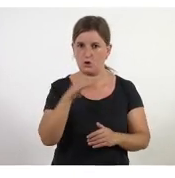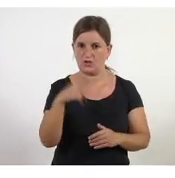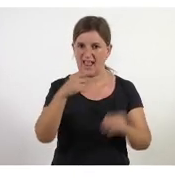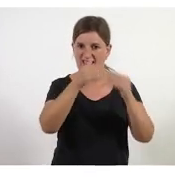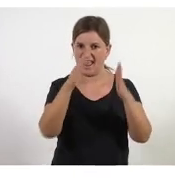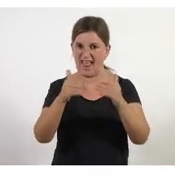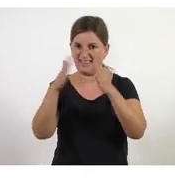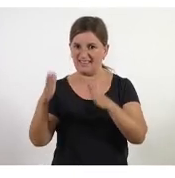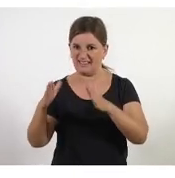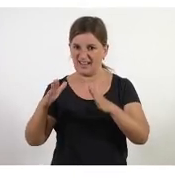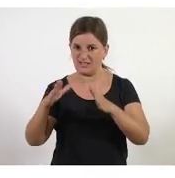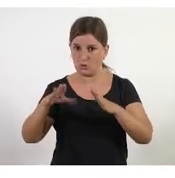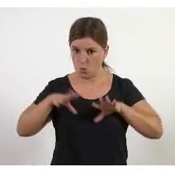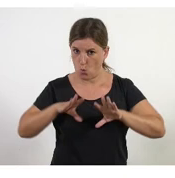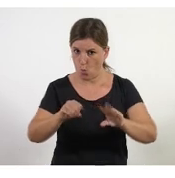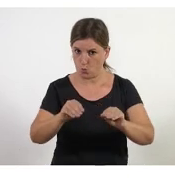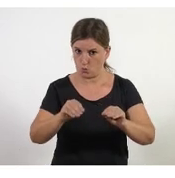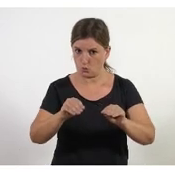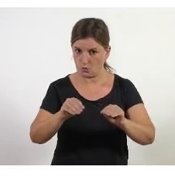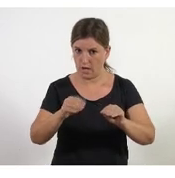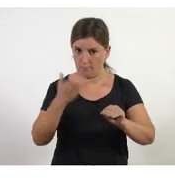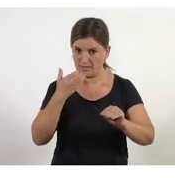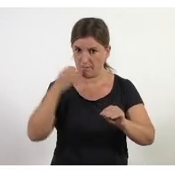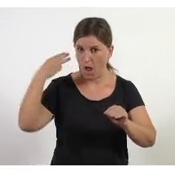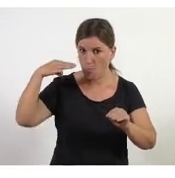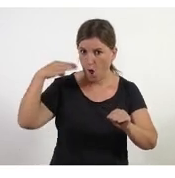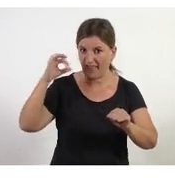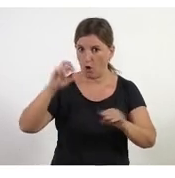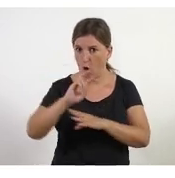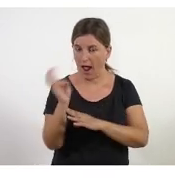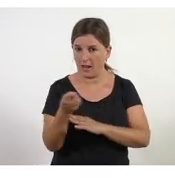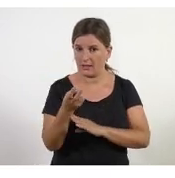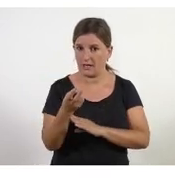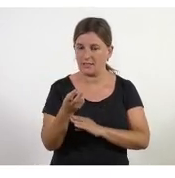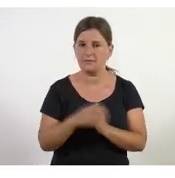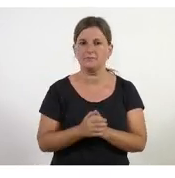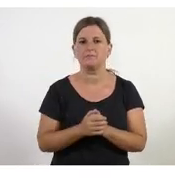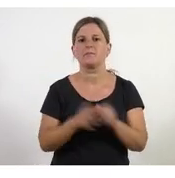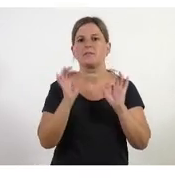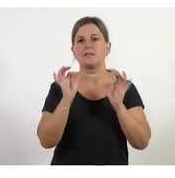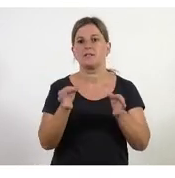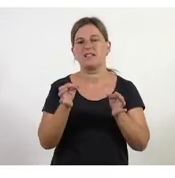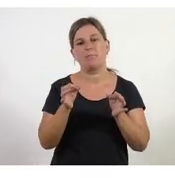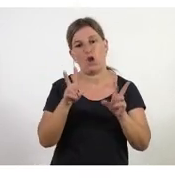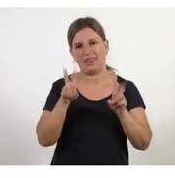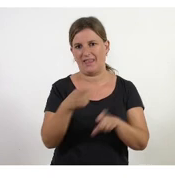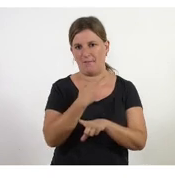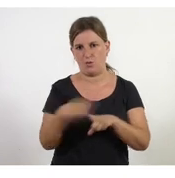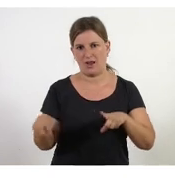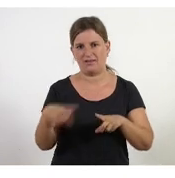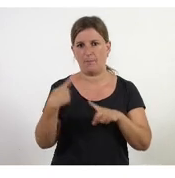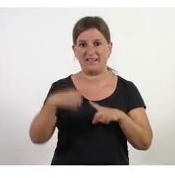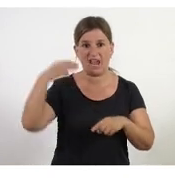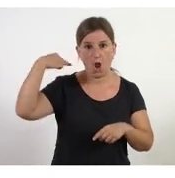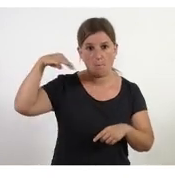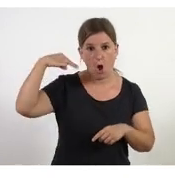per fer formació, Javier. Sí, en si mateix seria un altre tema, perquè Moodle és